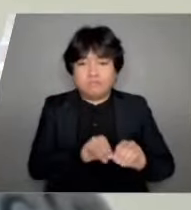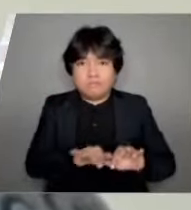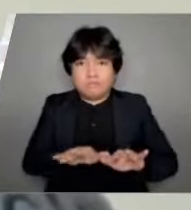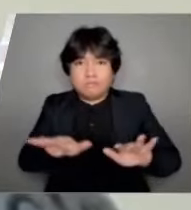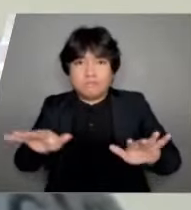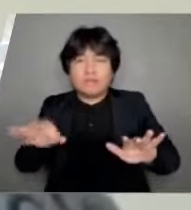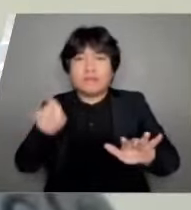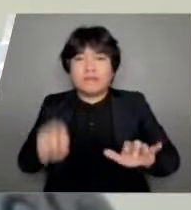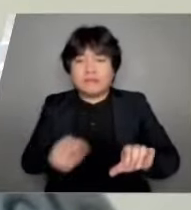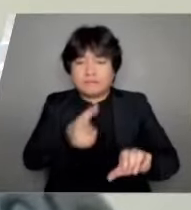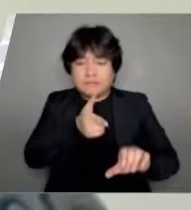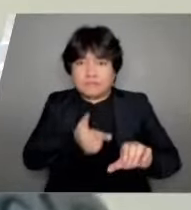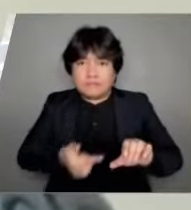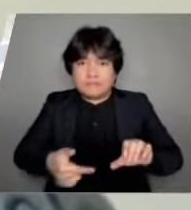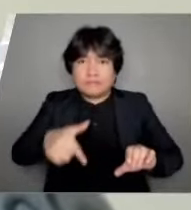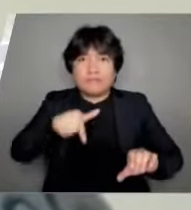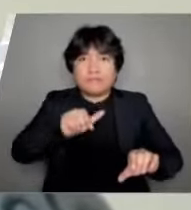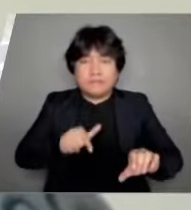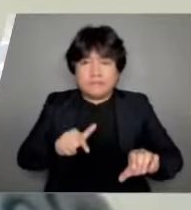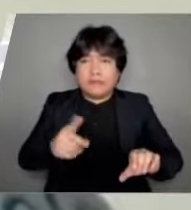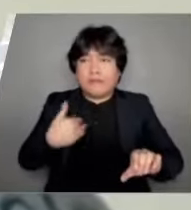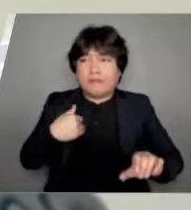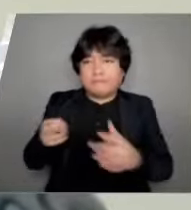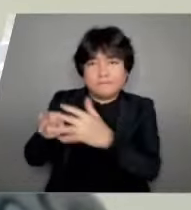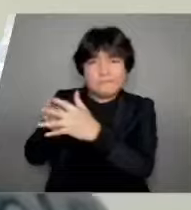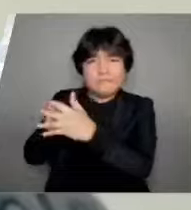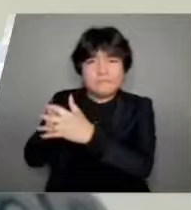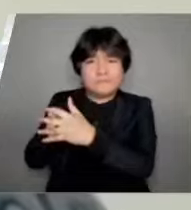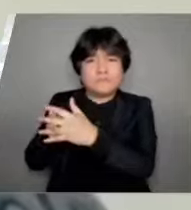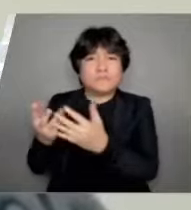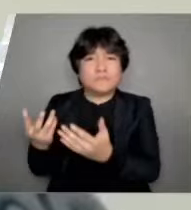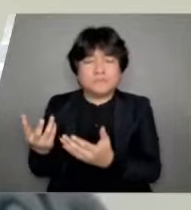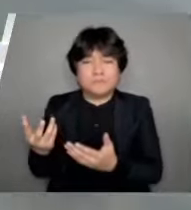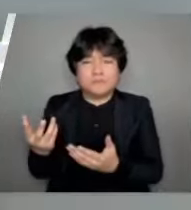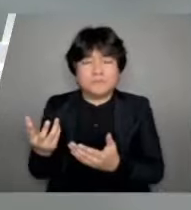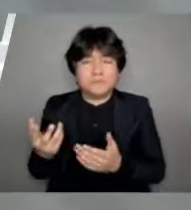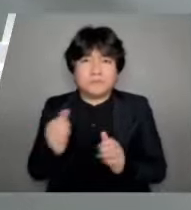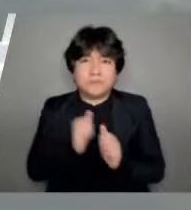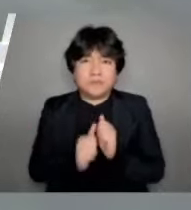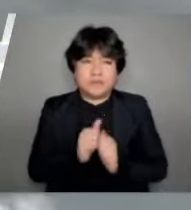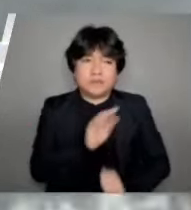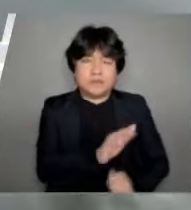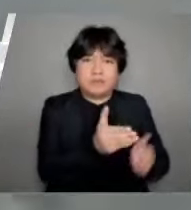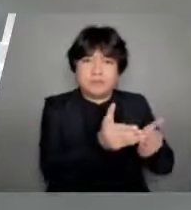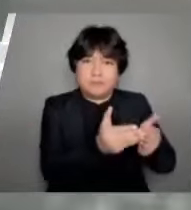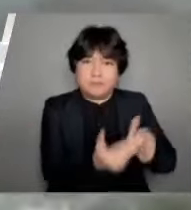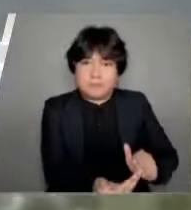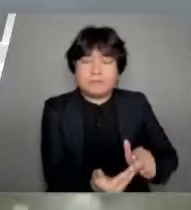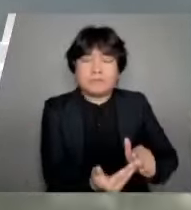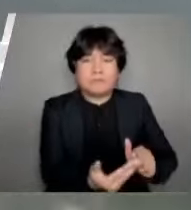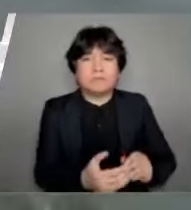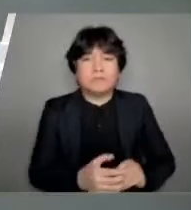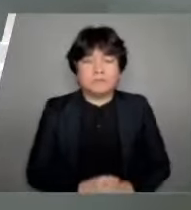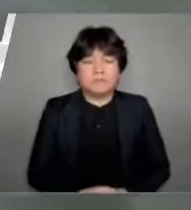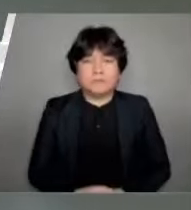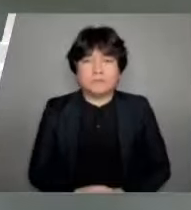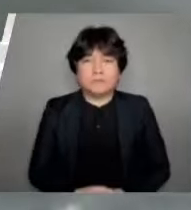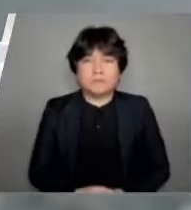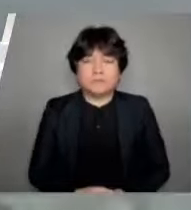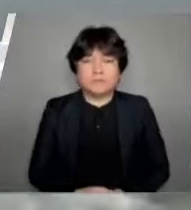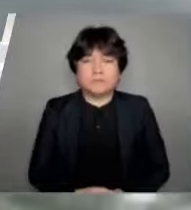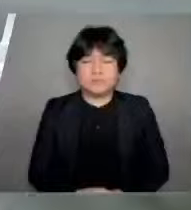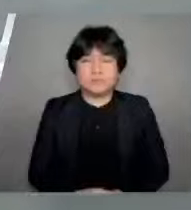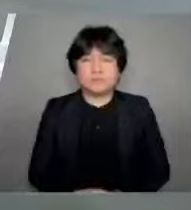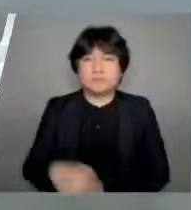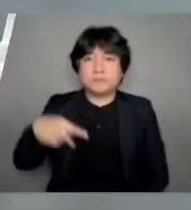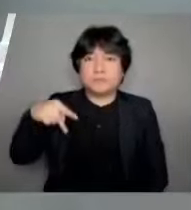So gagalawin mo yung integrity ng barko. Sabi ng Coast Guard, mas